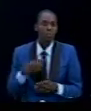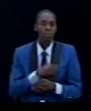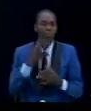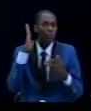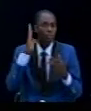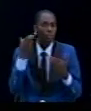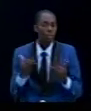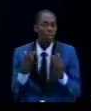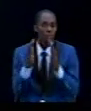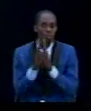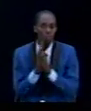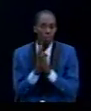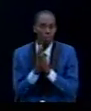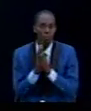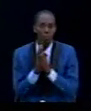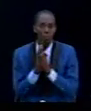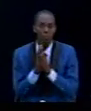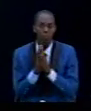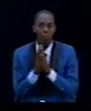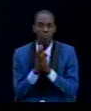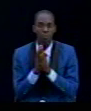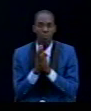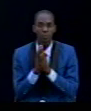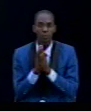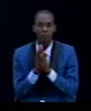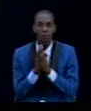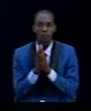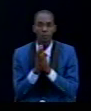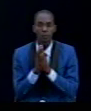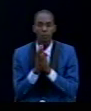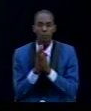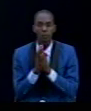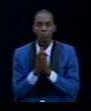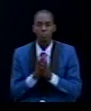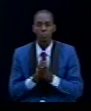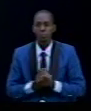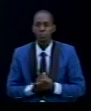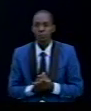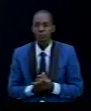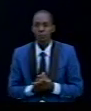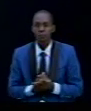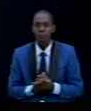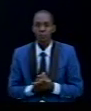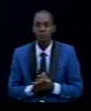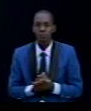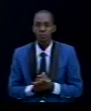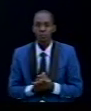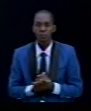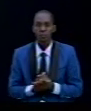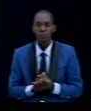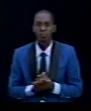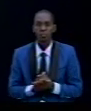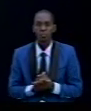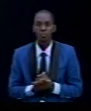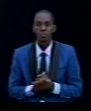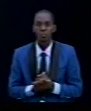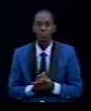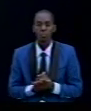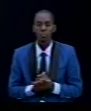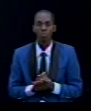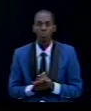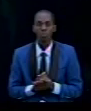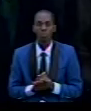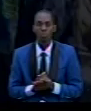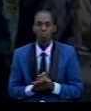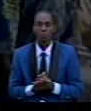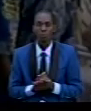que la grande croisade de la liberté totale par la foi en Christ amène la délivrance dans tout le monde entier au